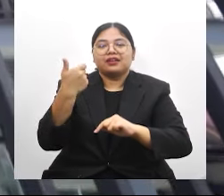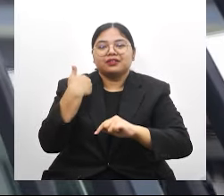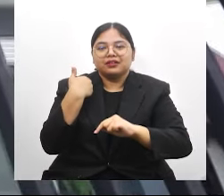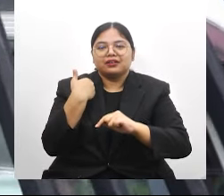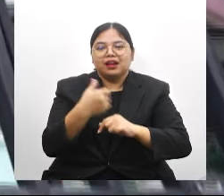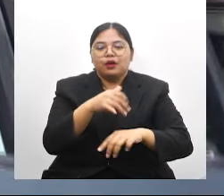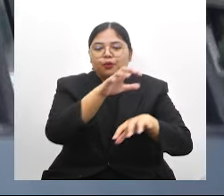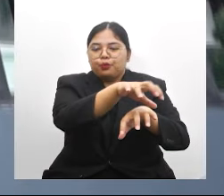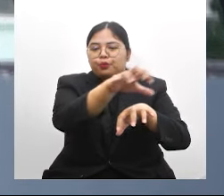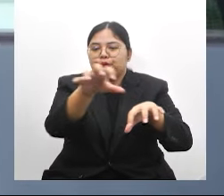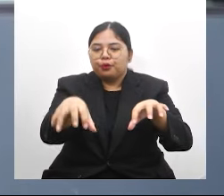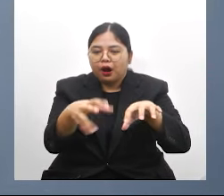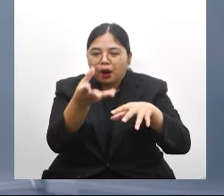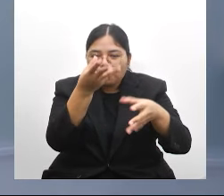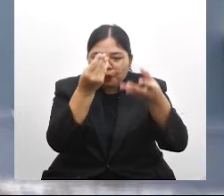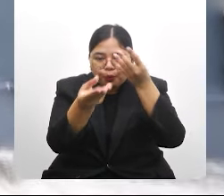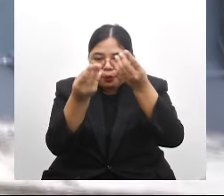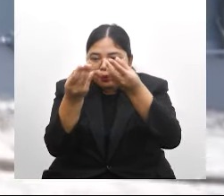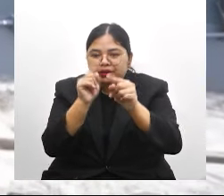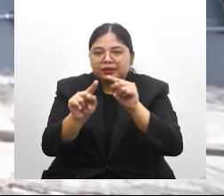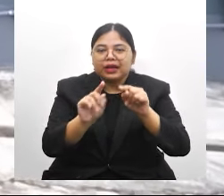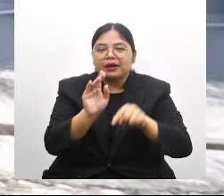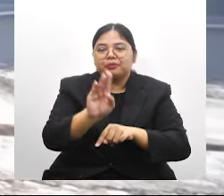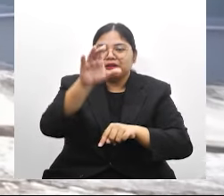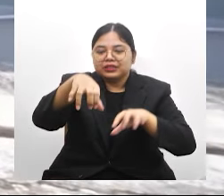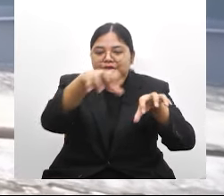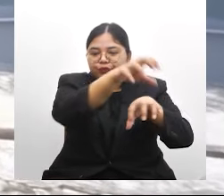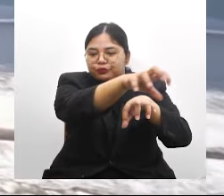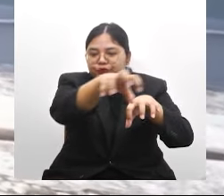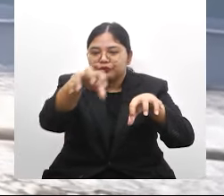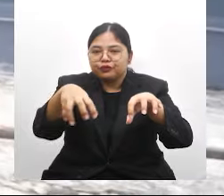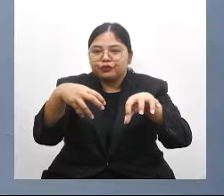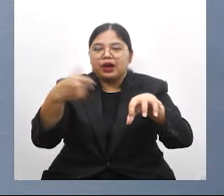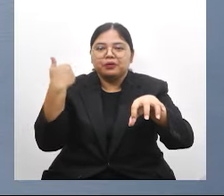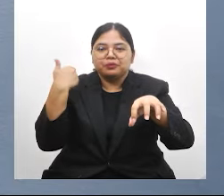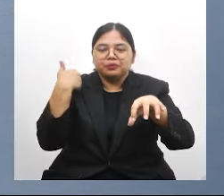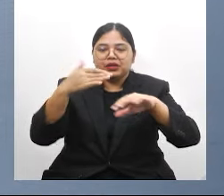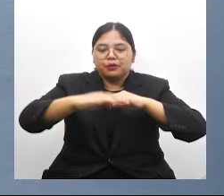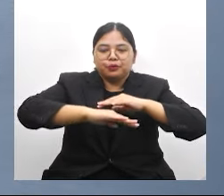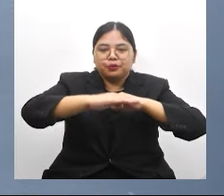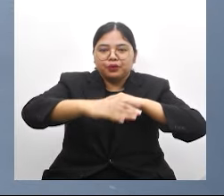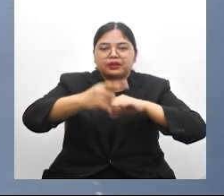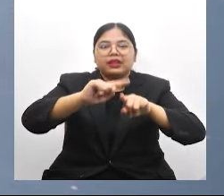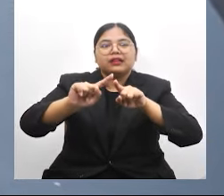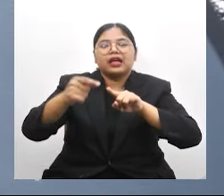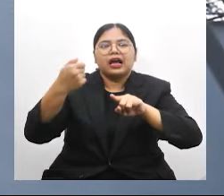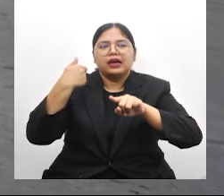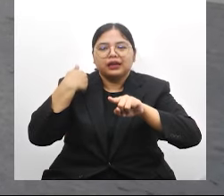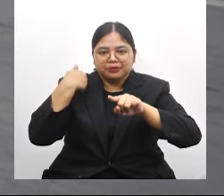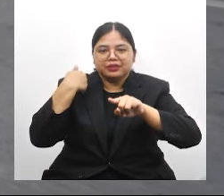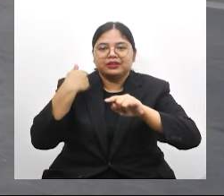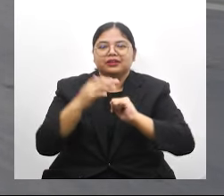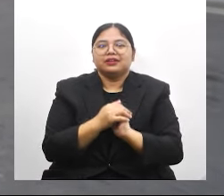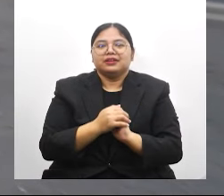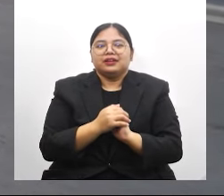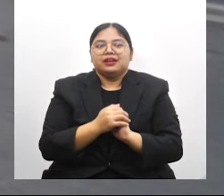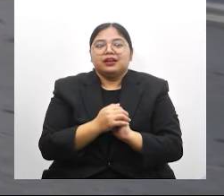รู้อีกส่วนหนึ่งก็คือจะเป็นสถานประกอบการใกล้ๆโรงเรียนอย่างเช่นแพภูตะวันในส่วนนี้ค่ะแล้วก็อีกส่วนนึงก็คือเรื่องของ